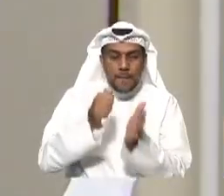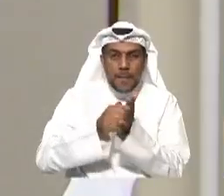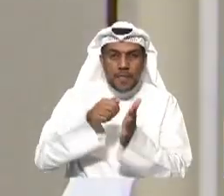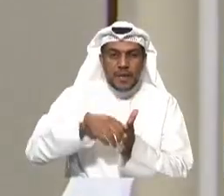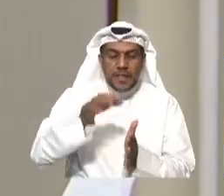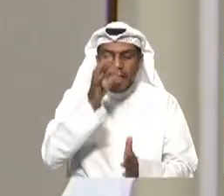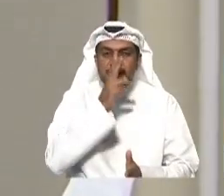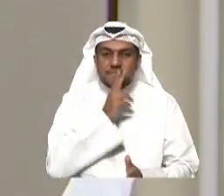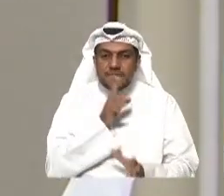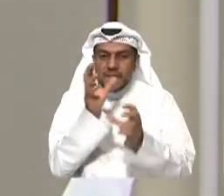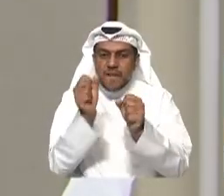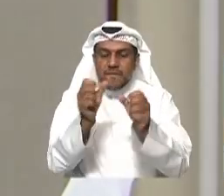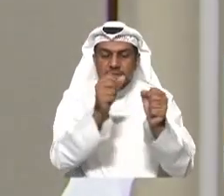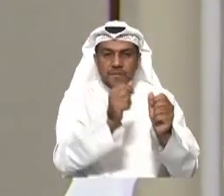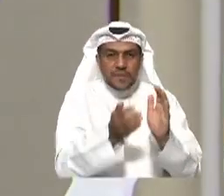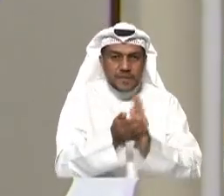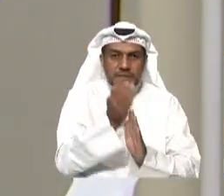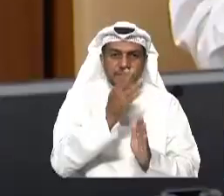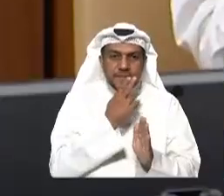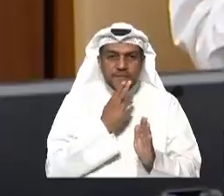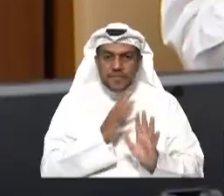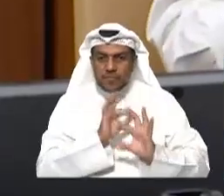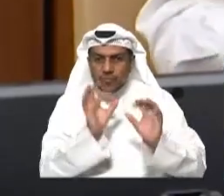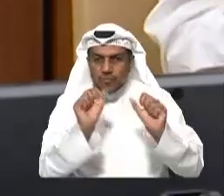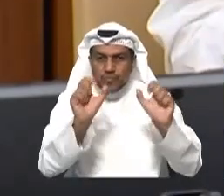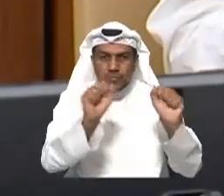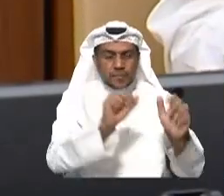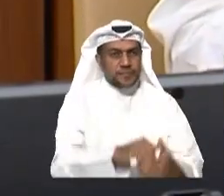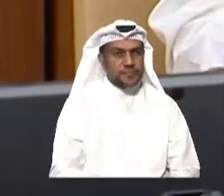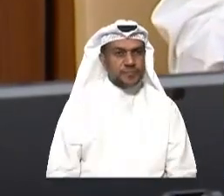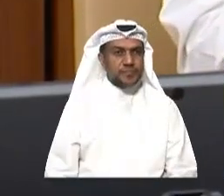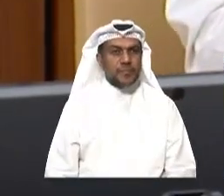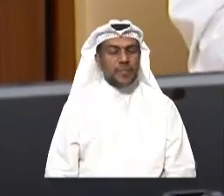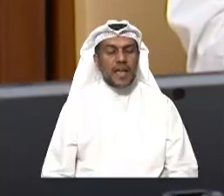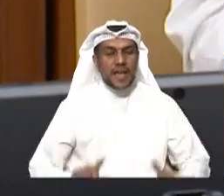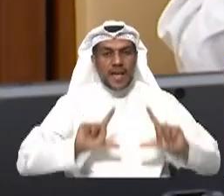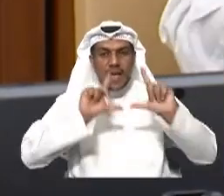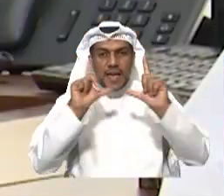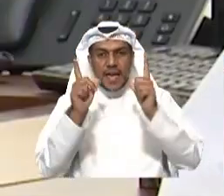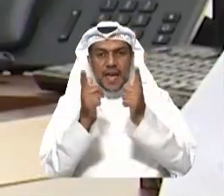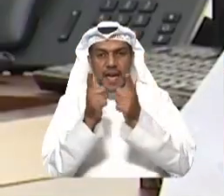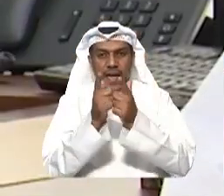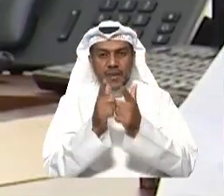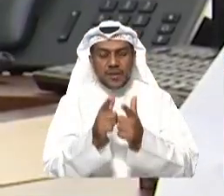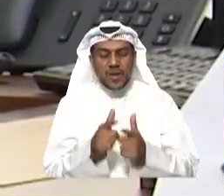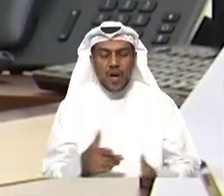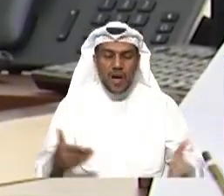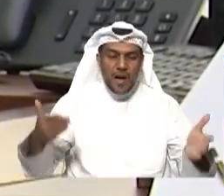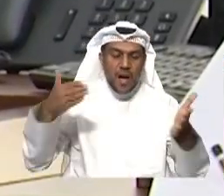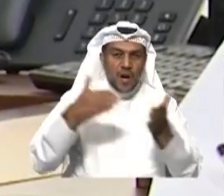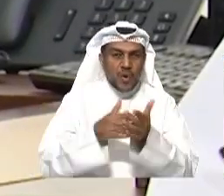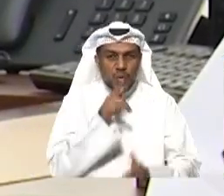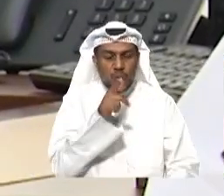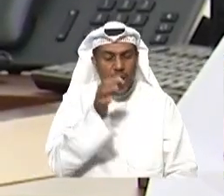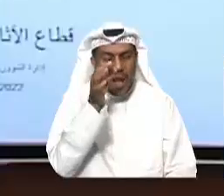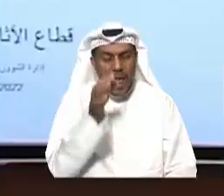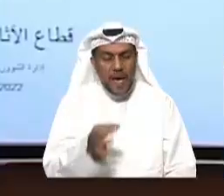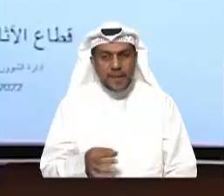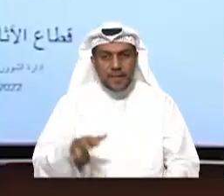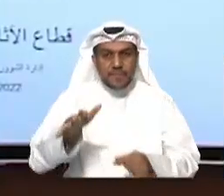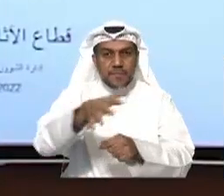اجتماعه لجنه المرافق العامه البرلمانيه انتهى الى الاتفاق على ضروره اعاده اعمار جزيره